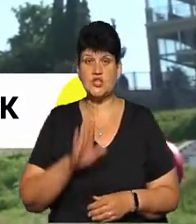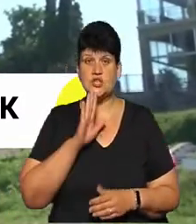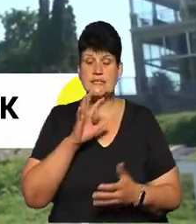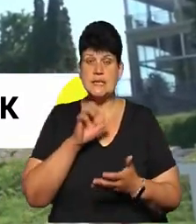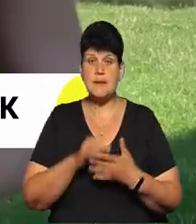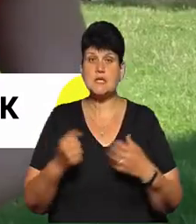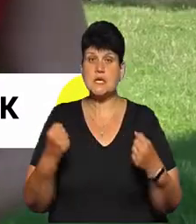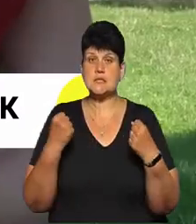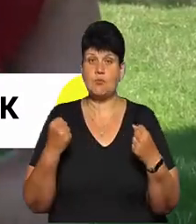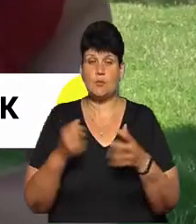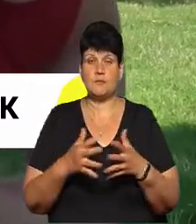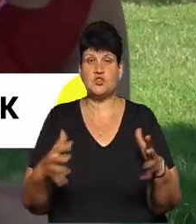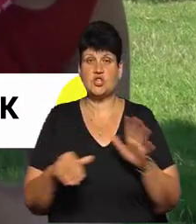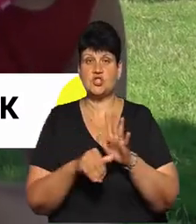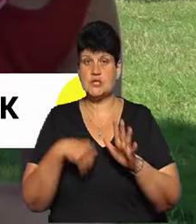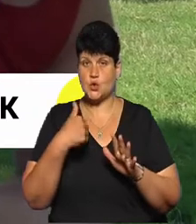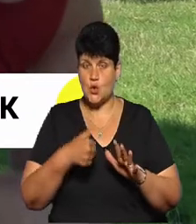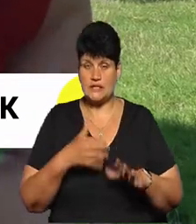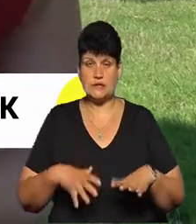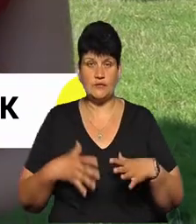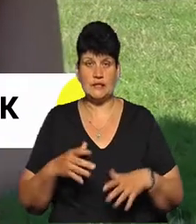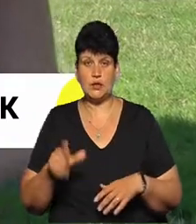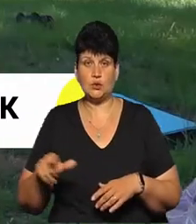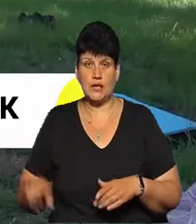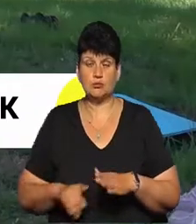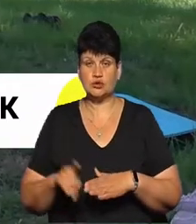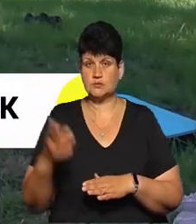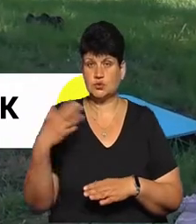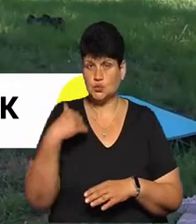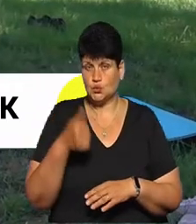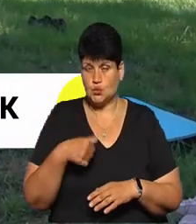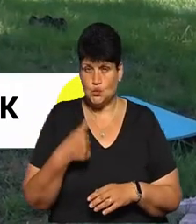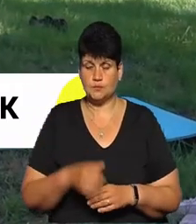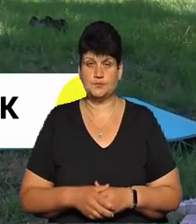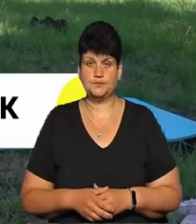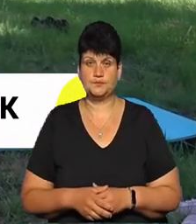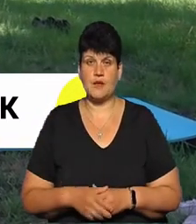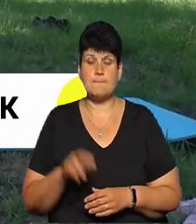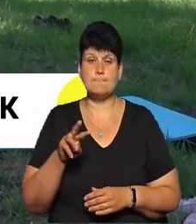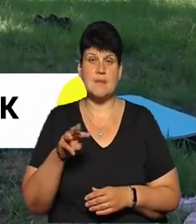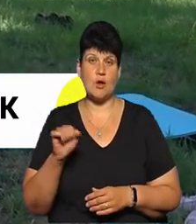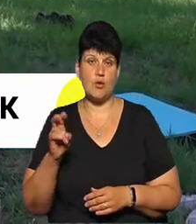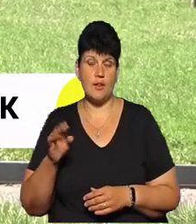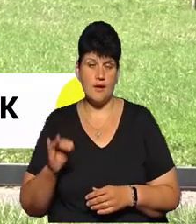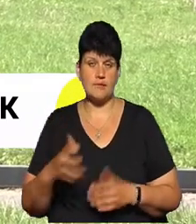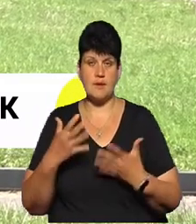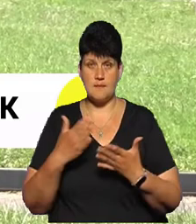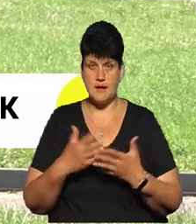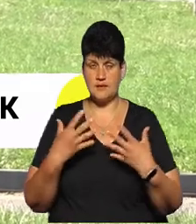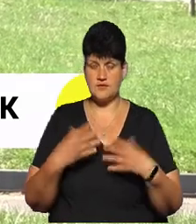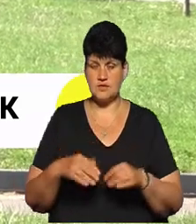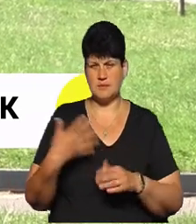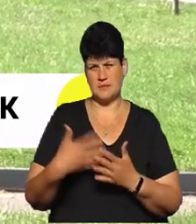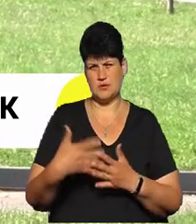понад 6 років. Тренувати людей почала торік, розповідає Вероніка. У Миколаєві за день мала приблизно 50 клієнтів, але